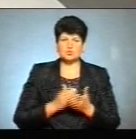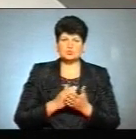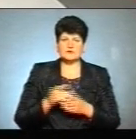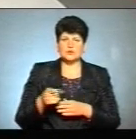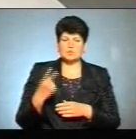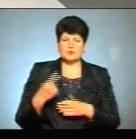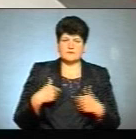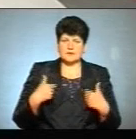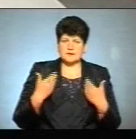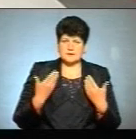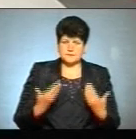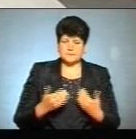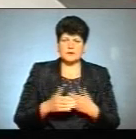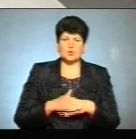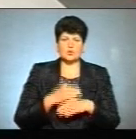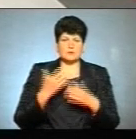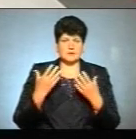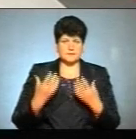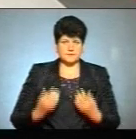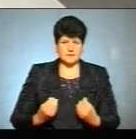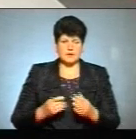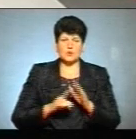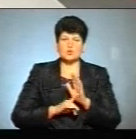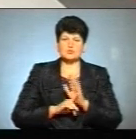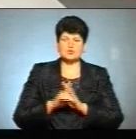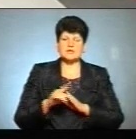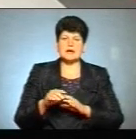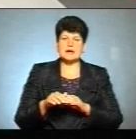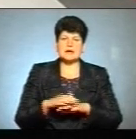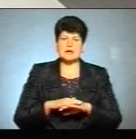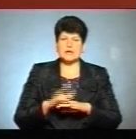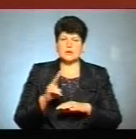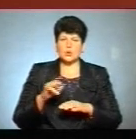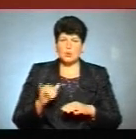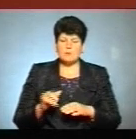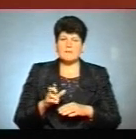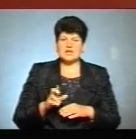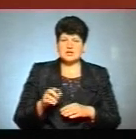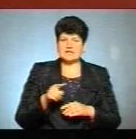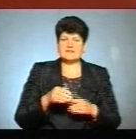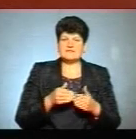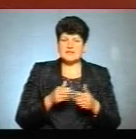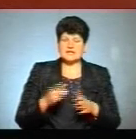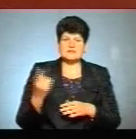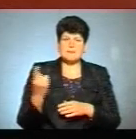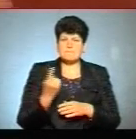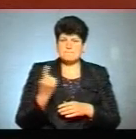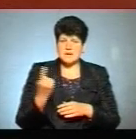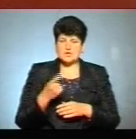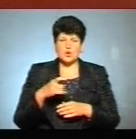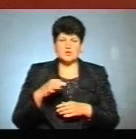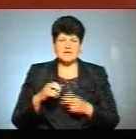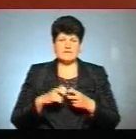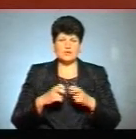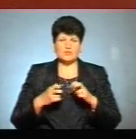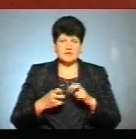вітання. Доброго дня. Доброго дня. Розпочнемо із ринку в Бережанах. Він відкрився першим, хоча в